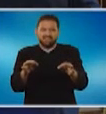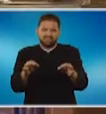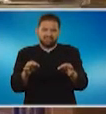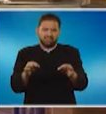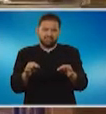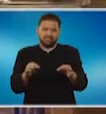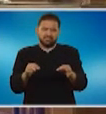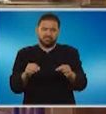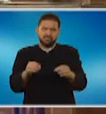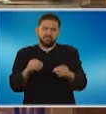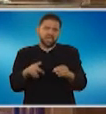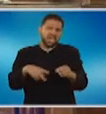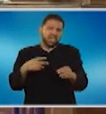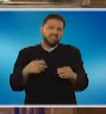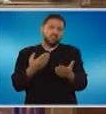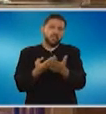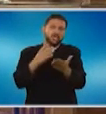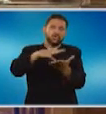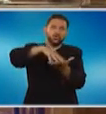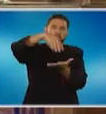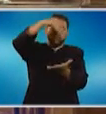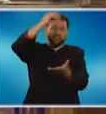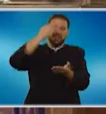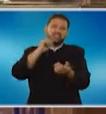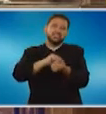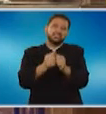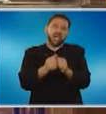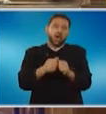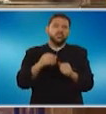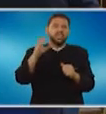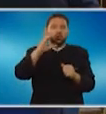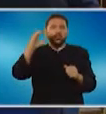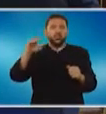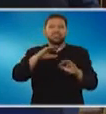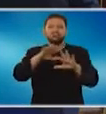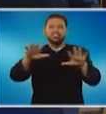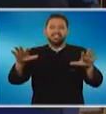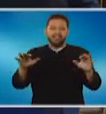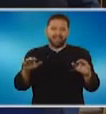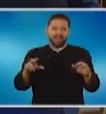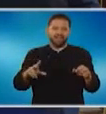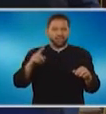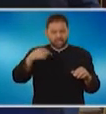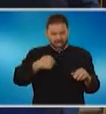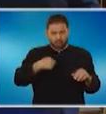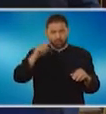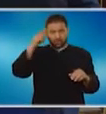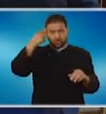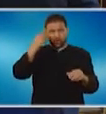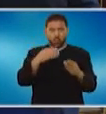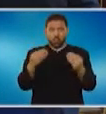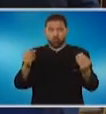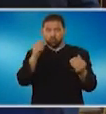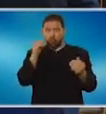mediu religios sau că ești într-un mediu laic. Știu foarte mulți oameni care